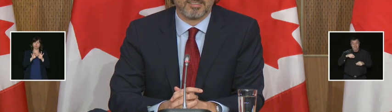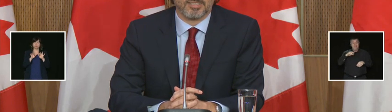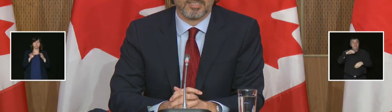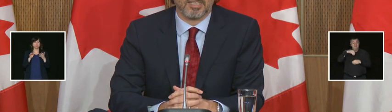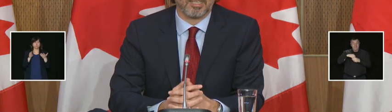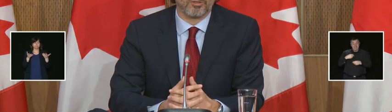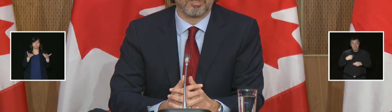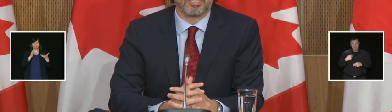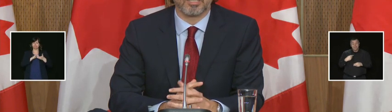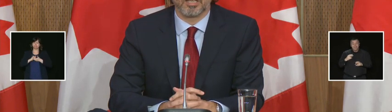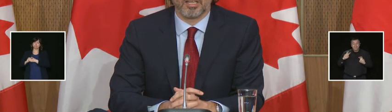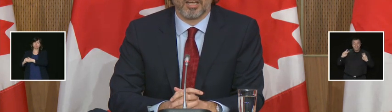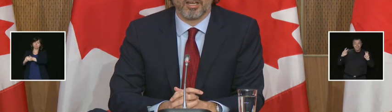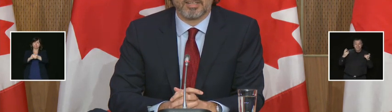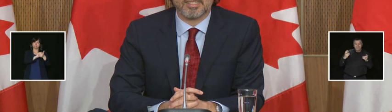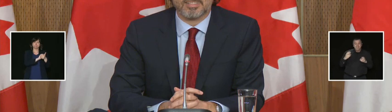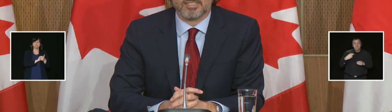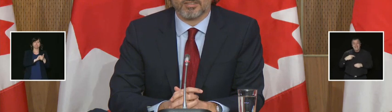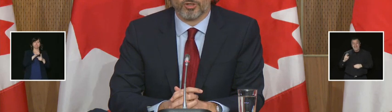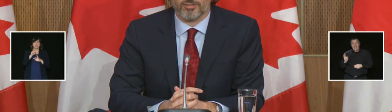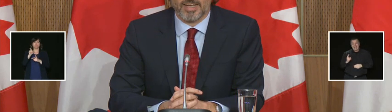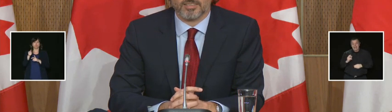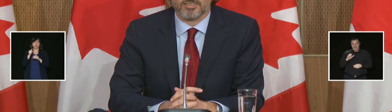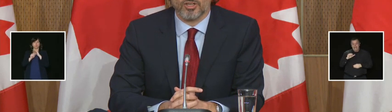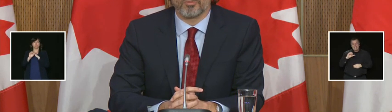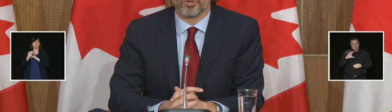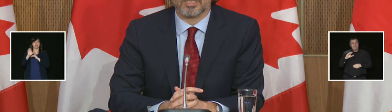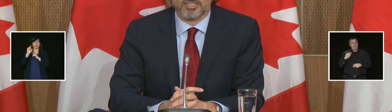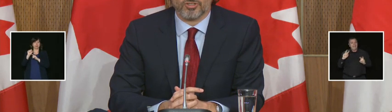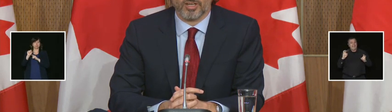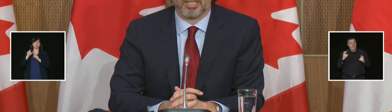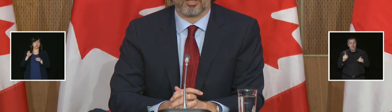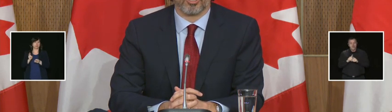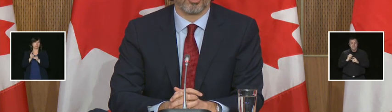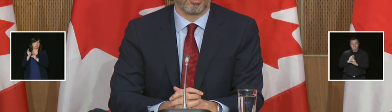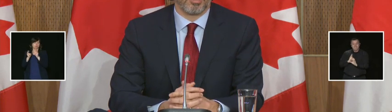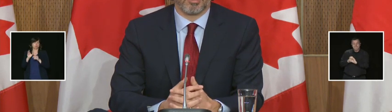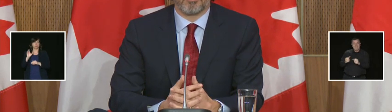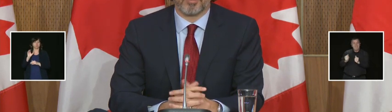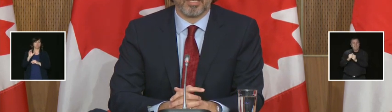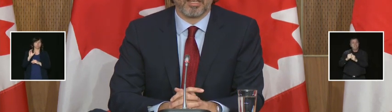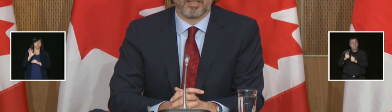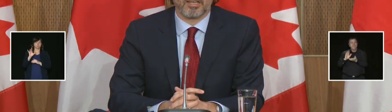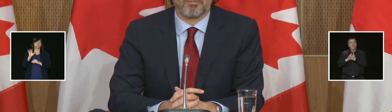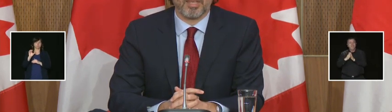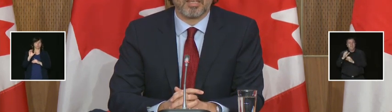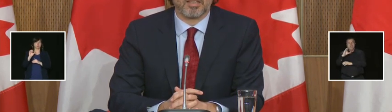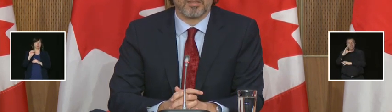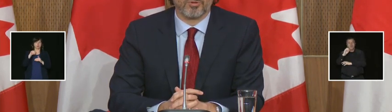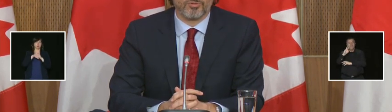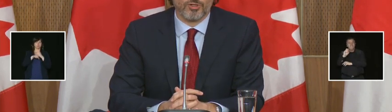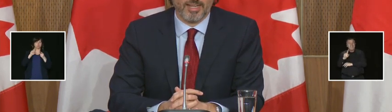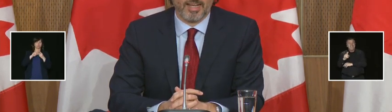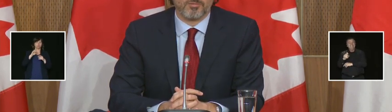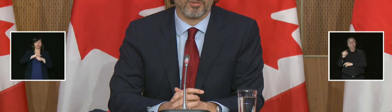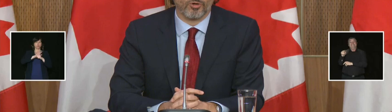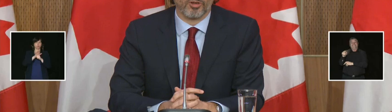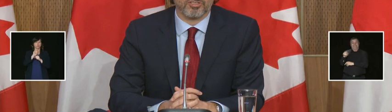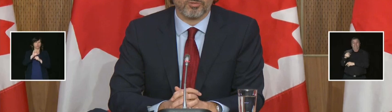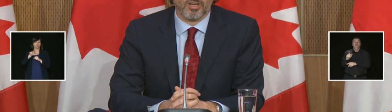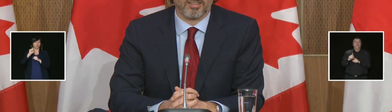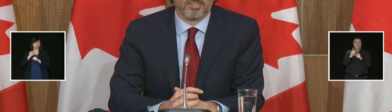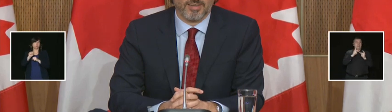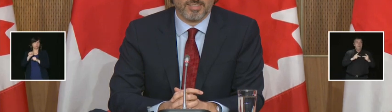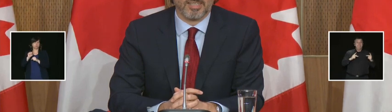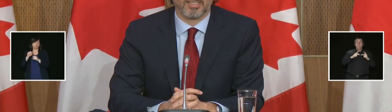assité est aussi d'initiatives kovacs pour s'assurer que des pays les plus vulnérables vont